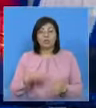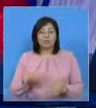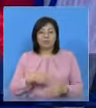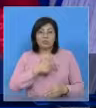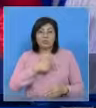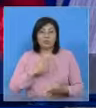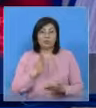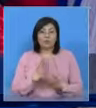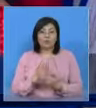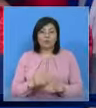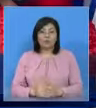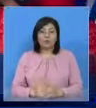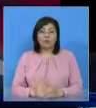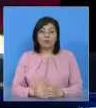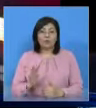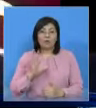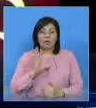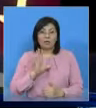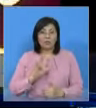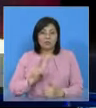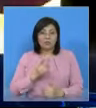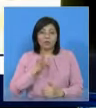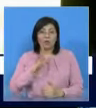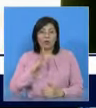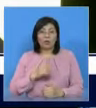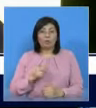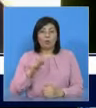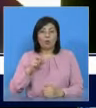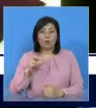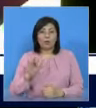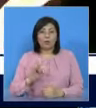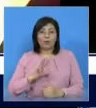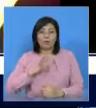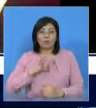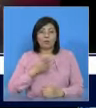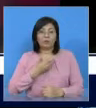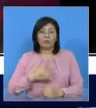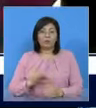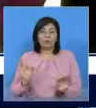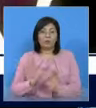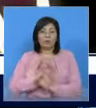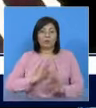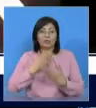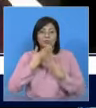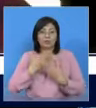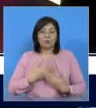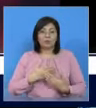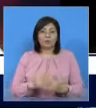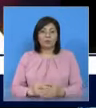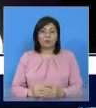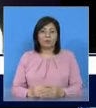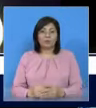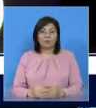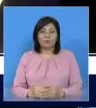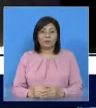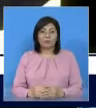Кішкентайымда я хобби ретінде болды бұл менде. Өлең айтқанды өзім жақсы көрем, сүйсініп өлең айтқан